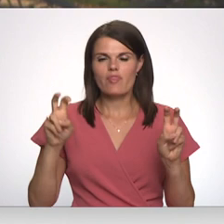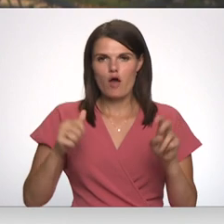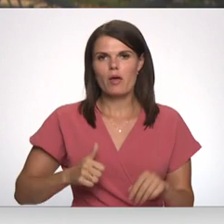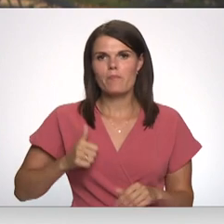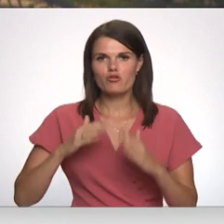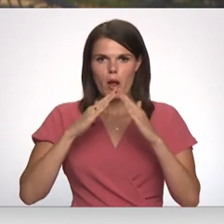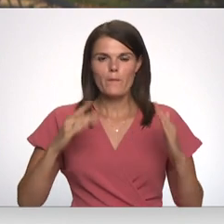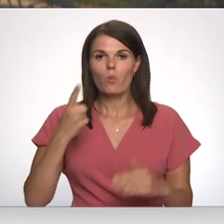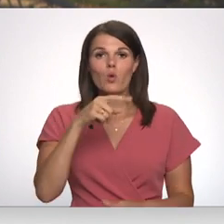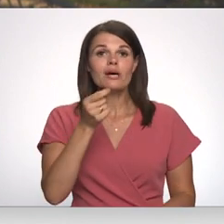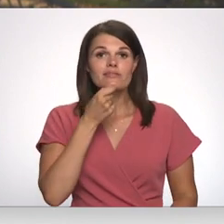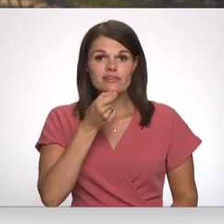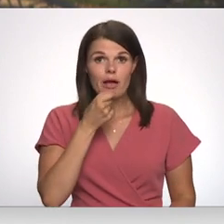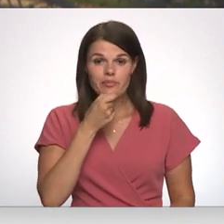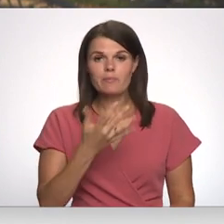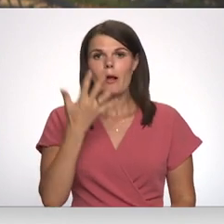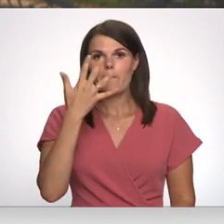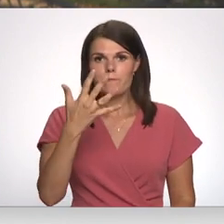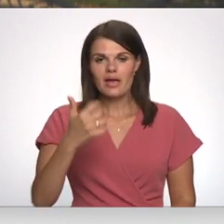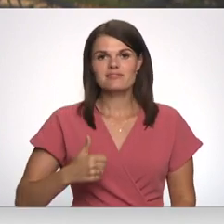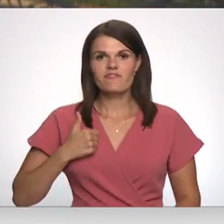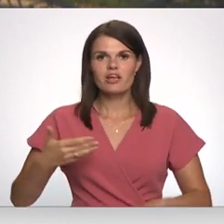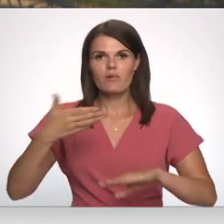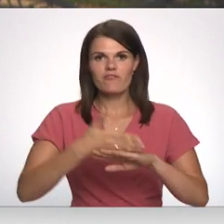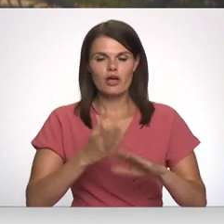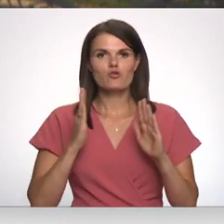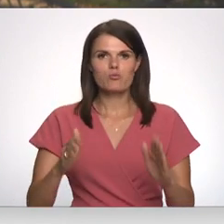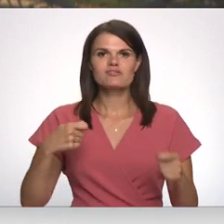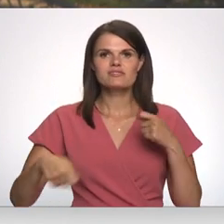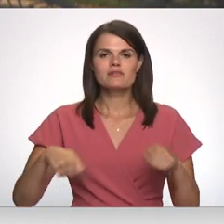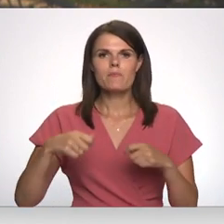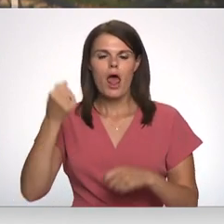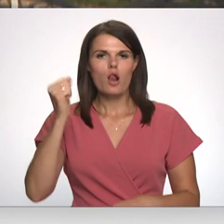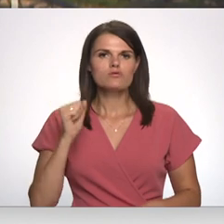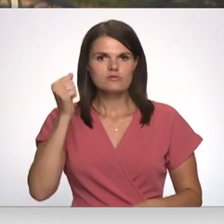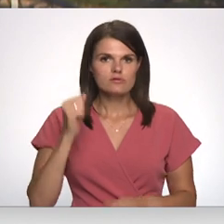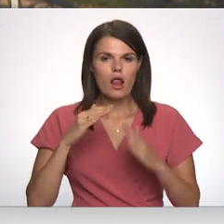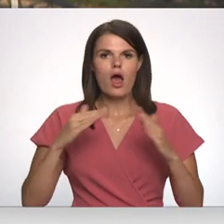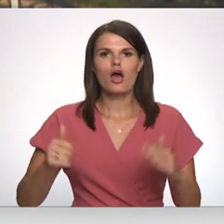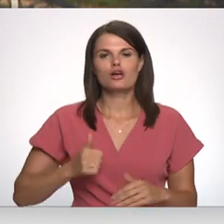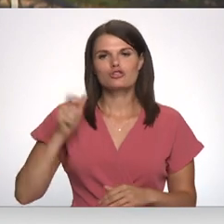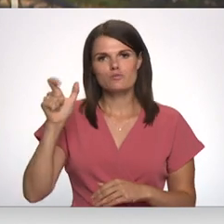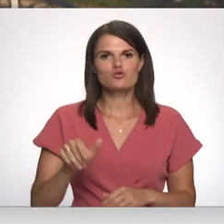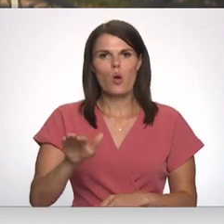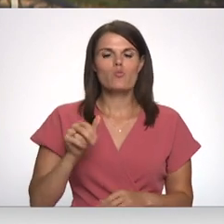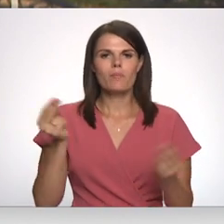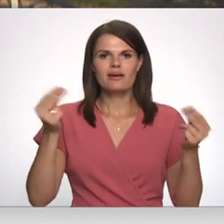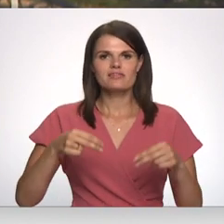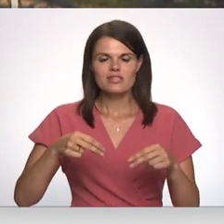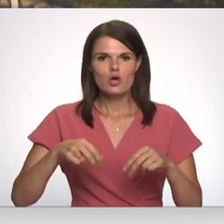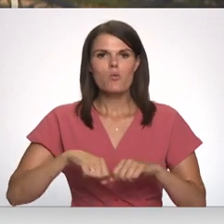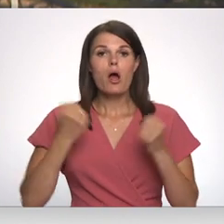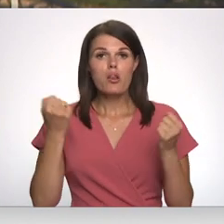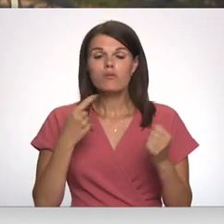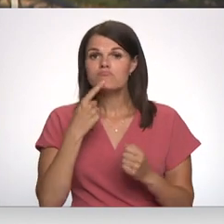ēkām no septembra 5 uzņēmuma vietā darbosies spēļu zāle. Ēkas īpašnieks nomas līguma laušanu skaidro